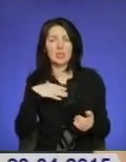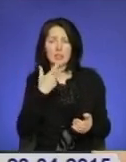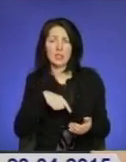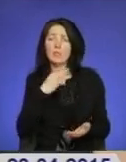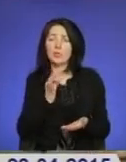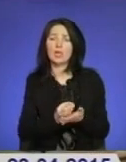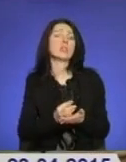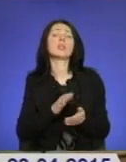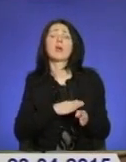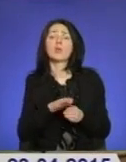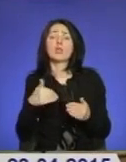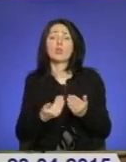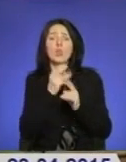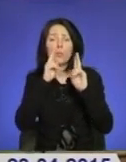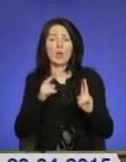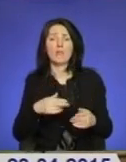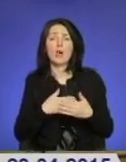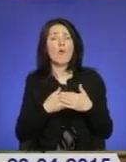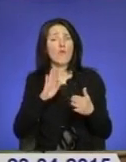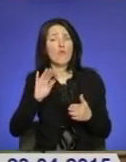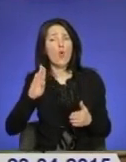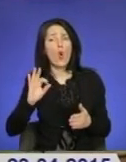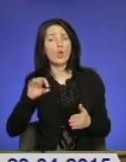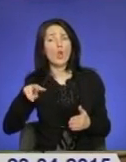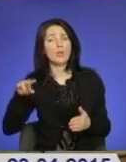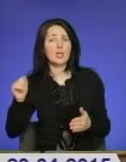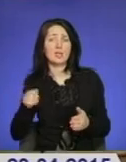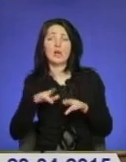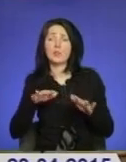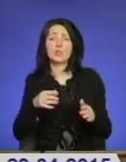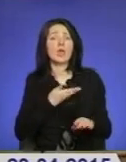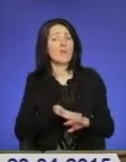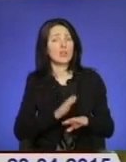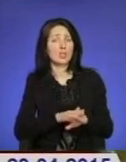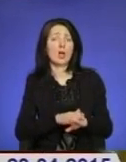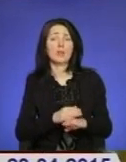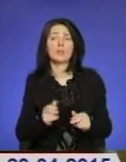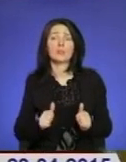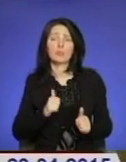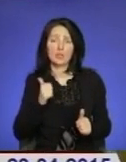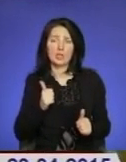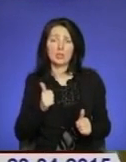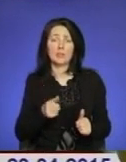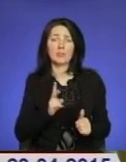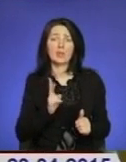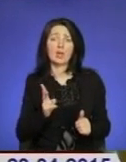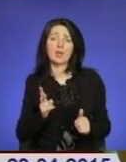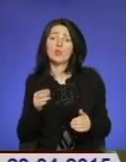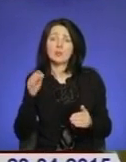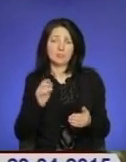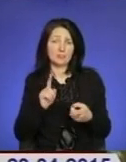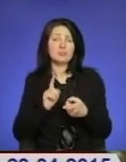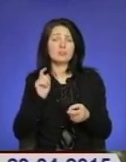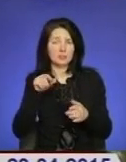нових правил. Волонтерська місія важка і почесна. Власне, той, хто випив із цієї чаші хоч раз, не зуміє просто зупинитися,